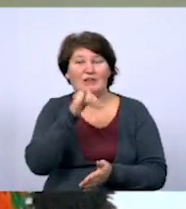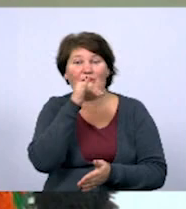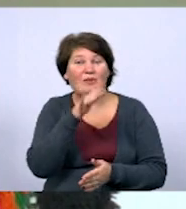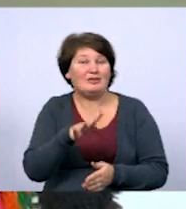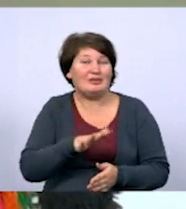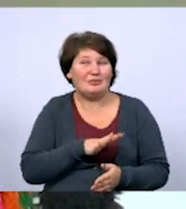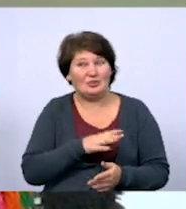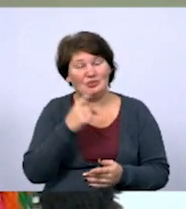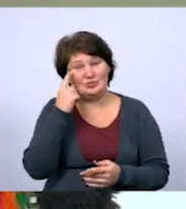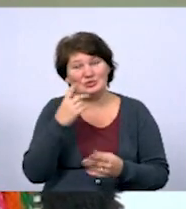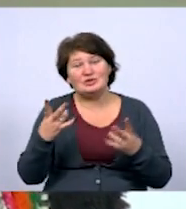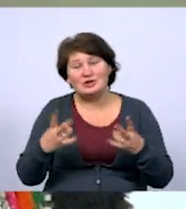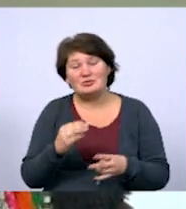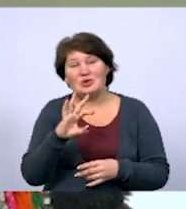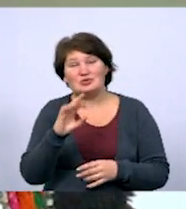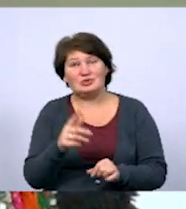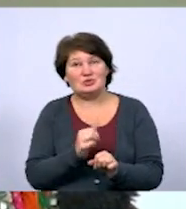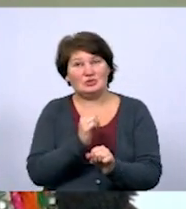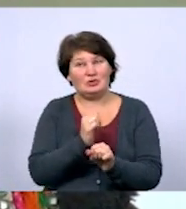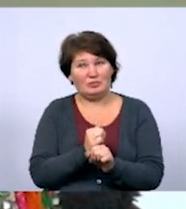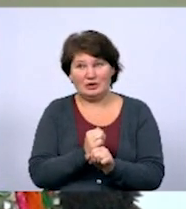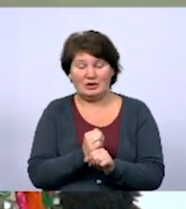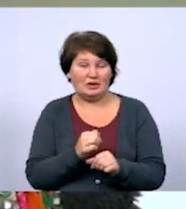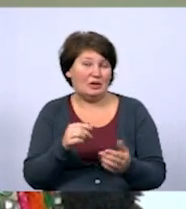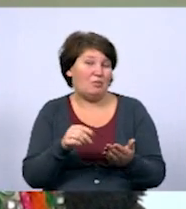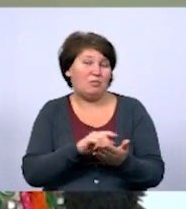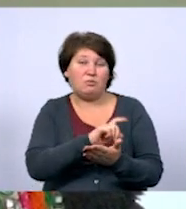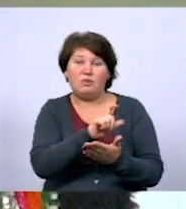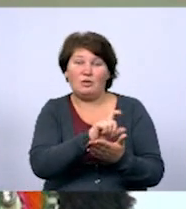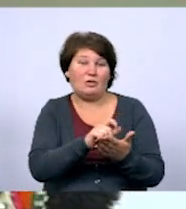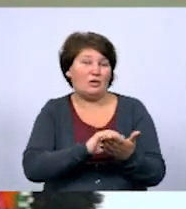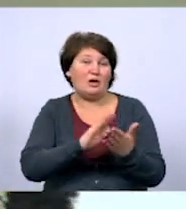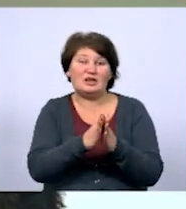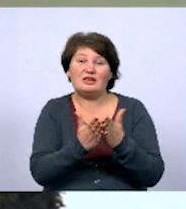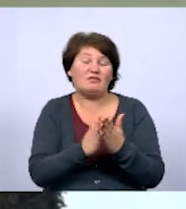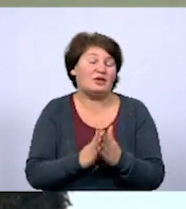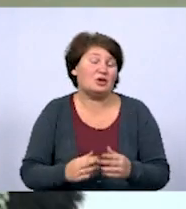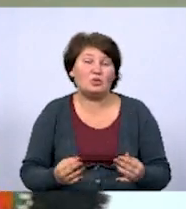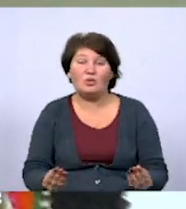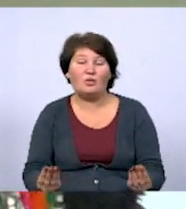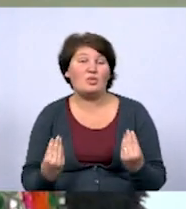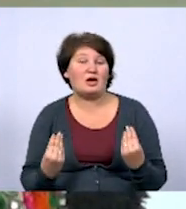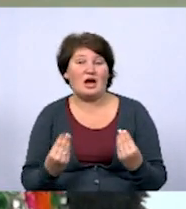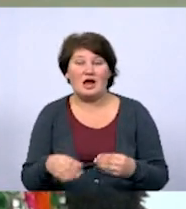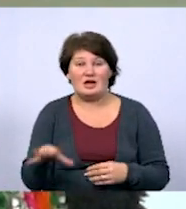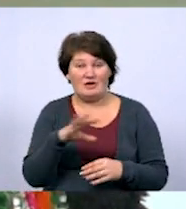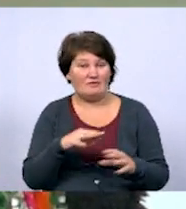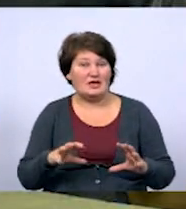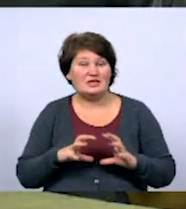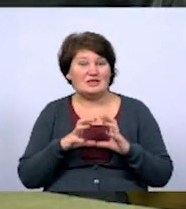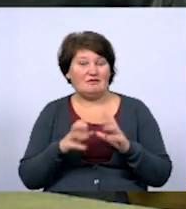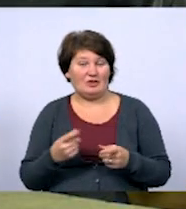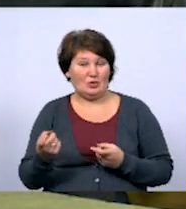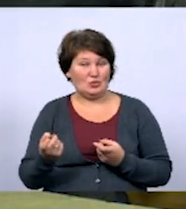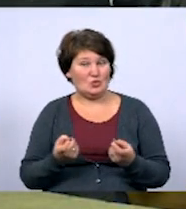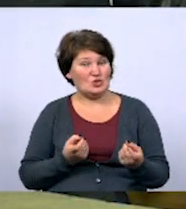думаю, треба щось з цим зробити, бо твір просто унікальний, там, ну, це просто весь світ багатогранний Гуцульщини. У